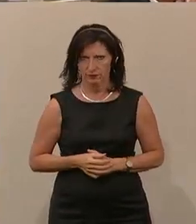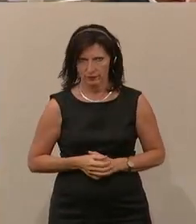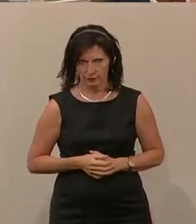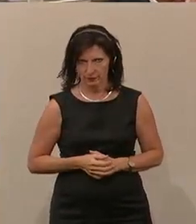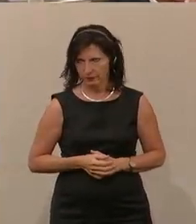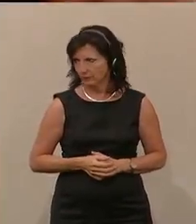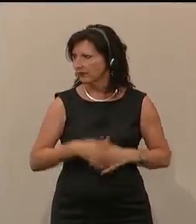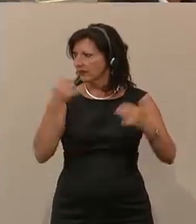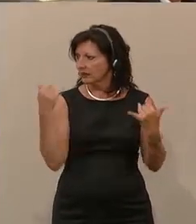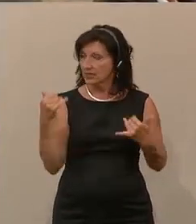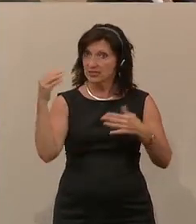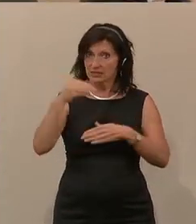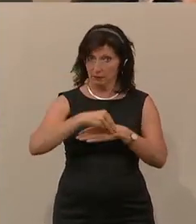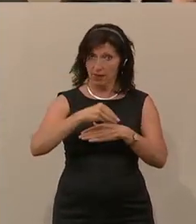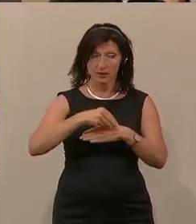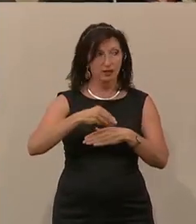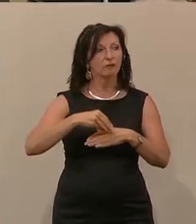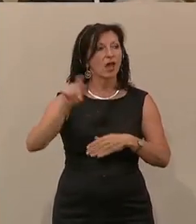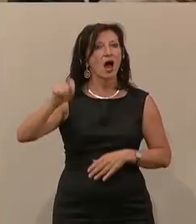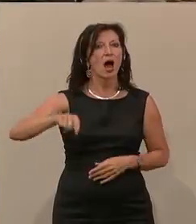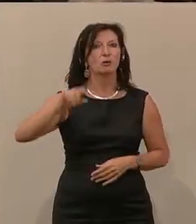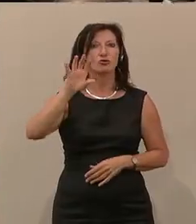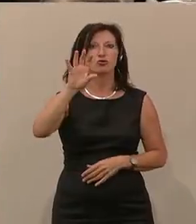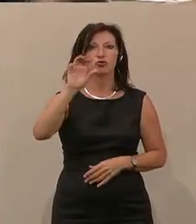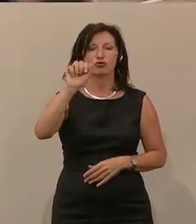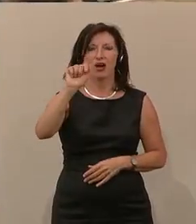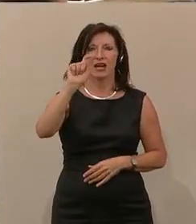dort gemeinsam am ball ist pilz